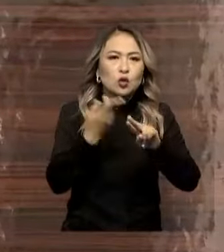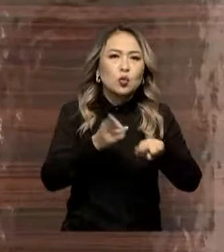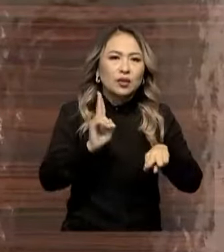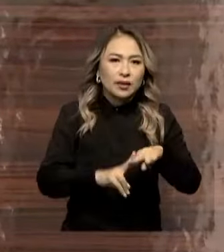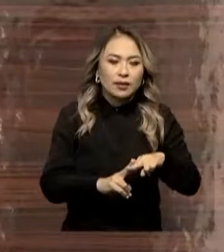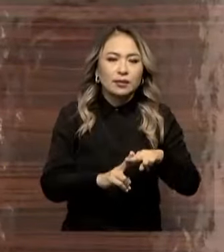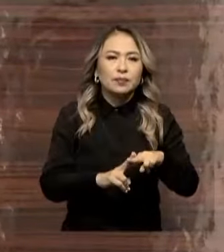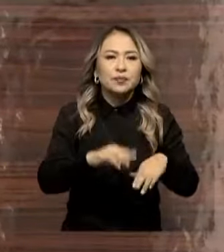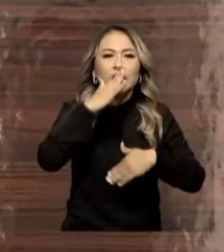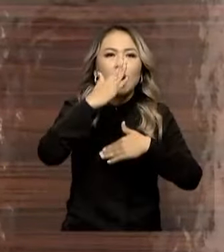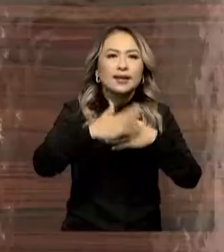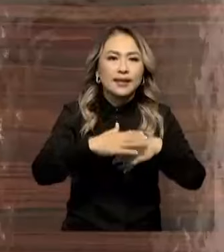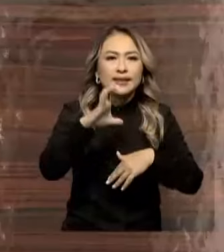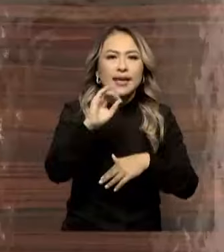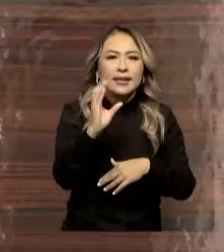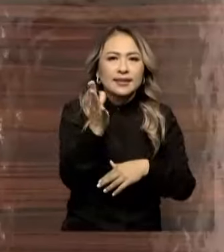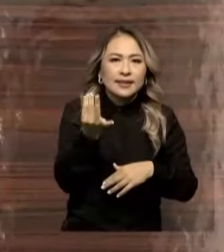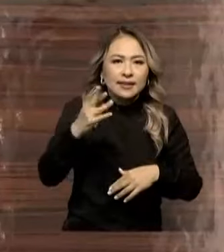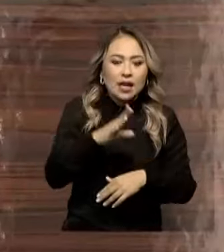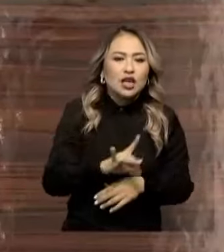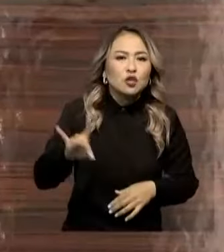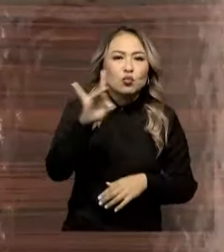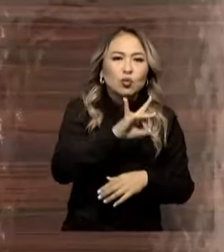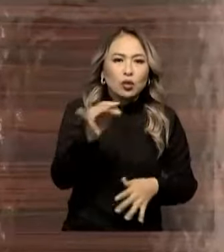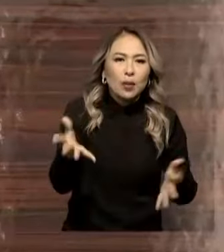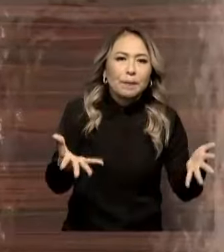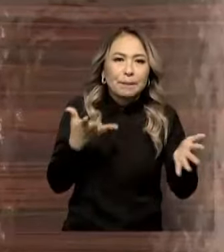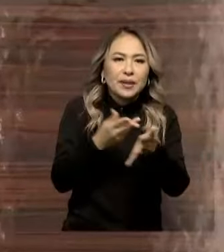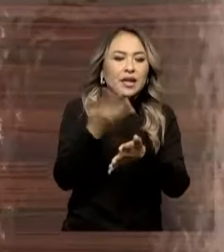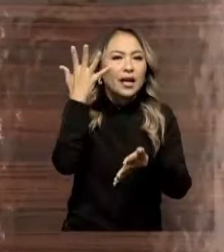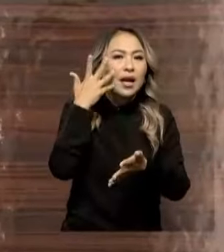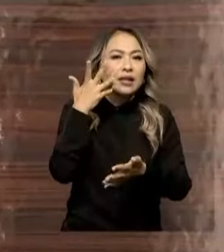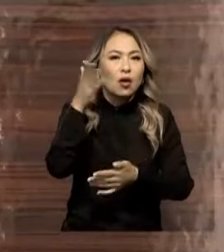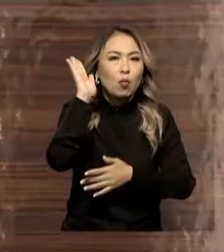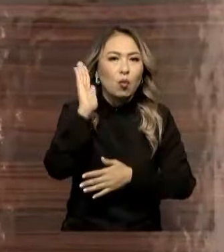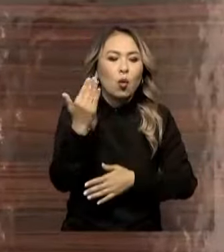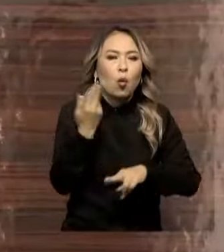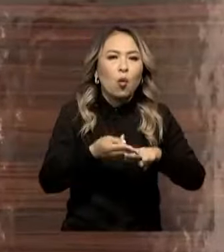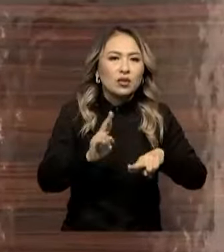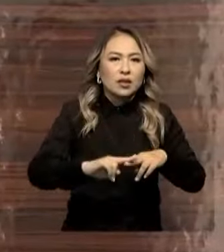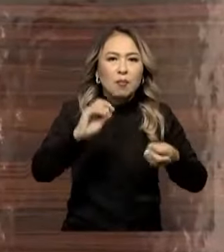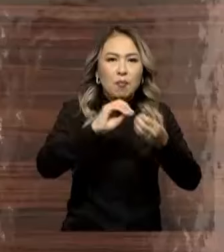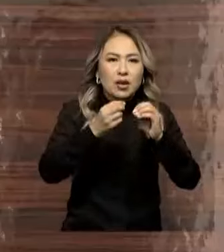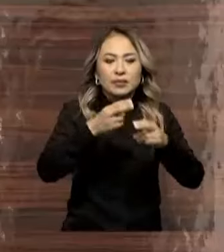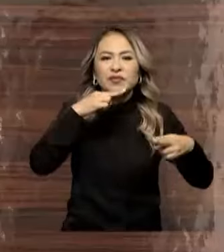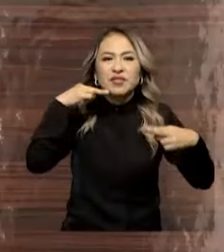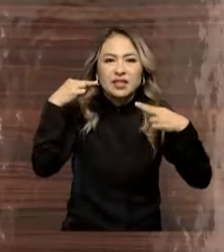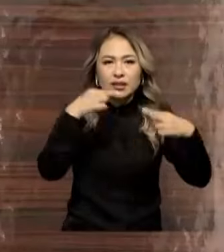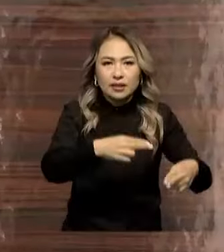Сондықтан алдағы сессияда республика бюджетін қараған кезде осы мәселелерді назарға